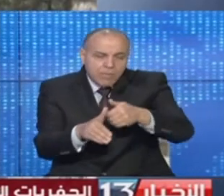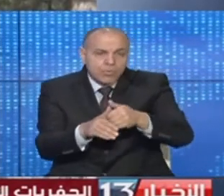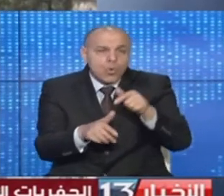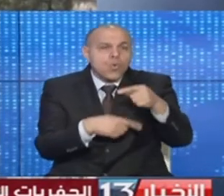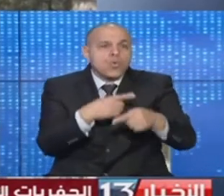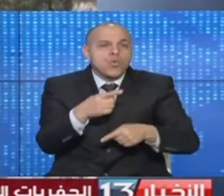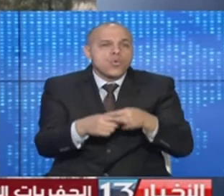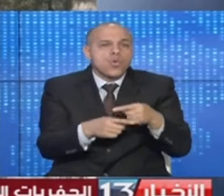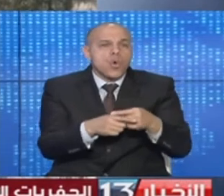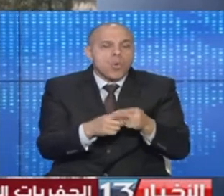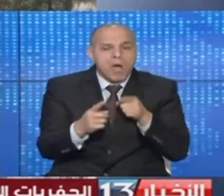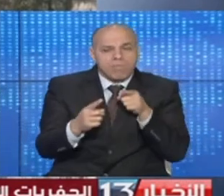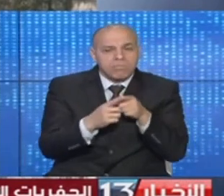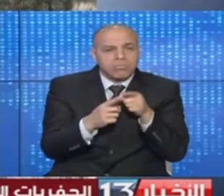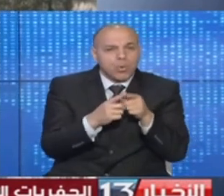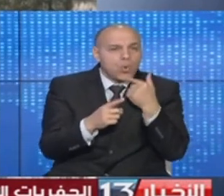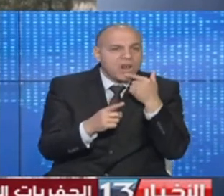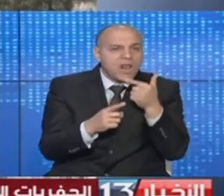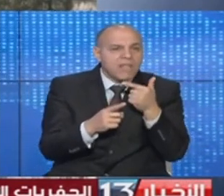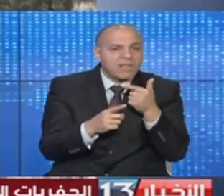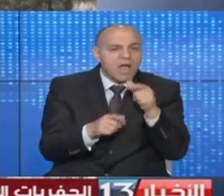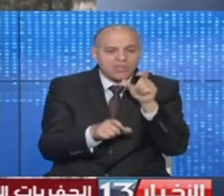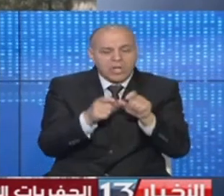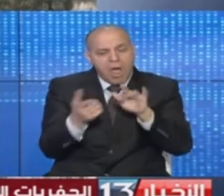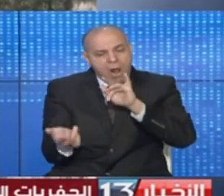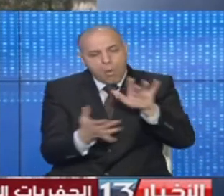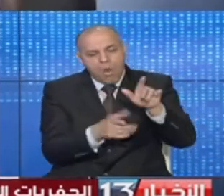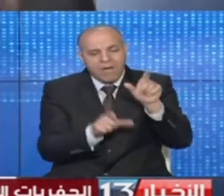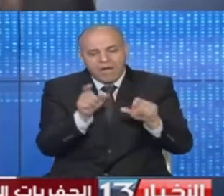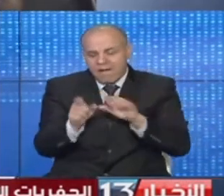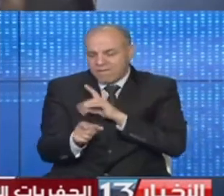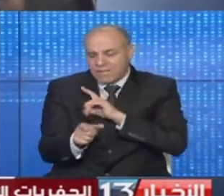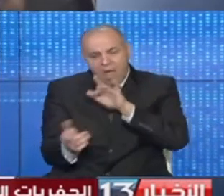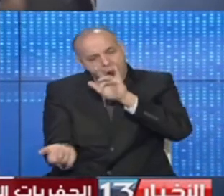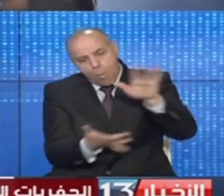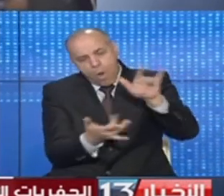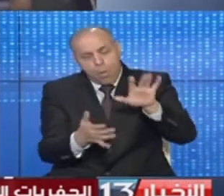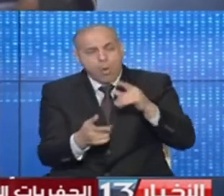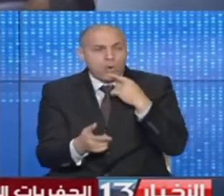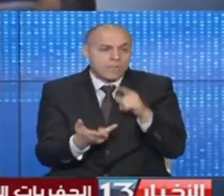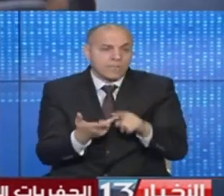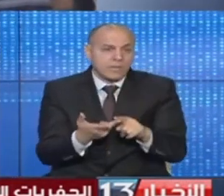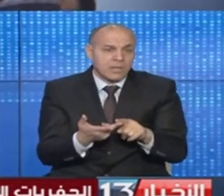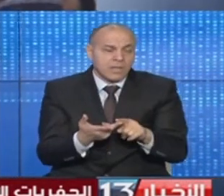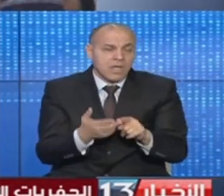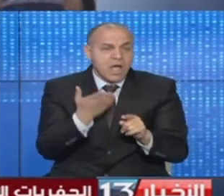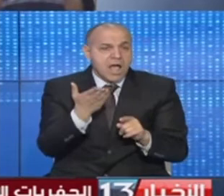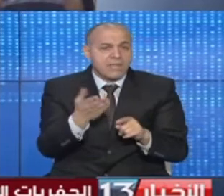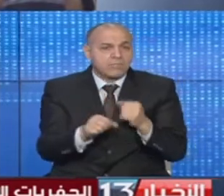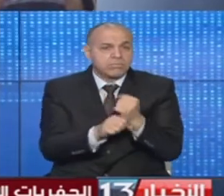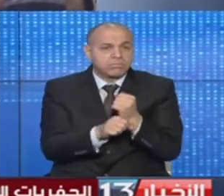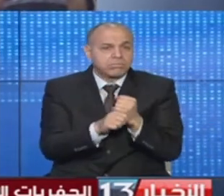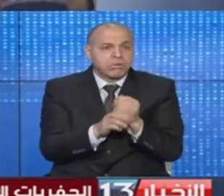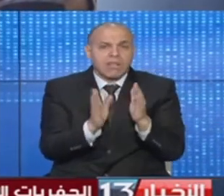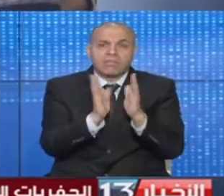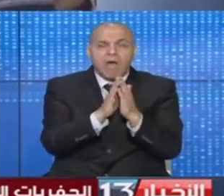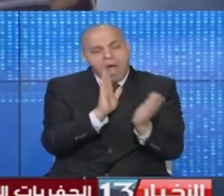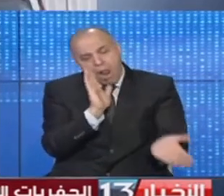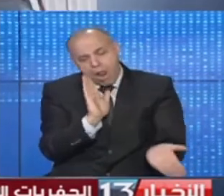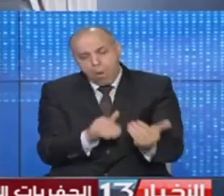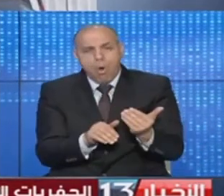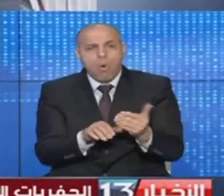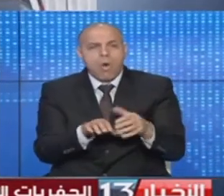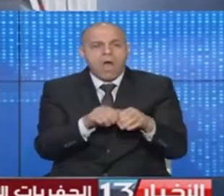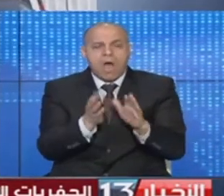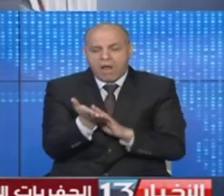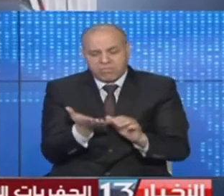تتعرض يوميا لاستهداف يرمي إلى تهجير وطرد مواطنيها المقدسيين سواء من خلال عمليات هدم المنازل أو